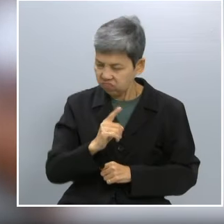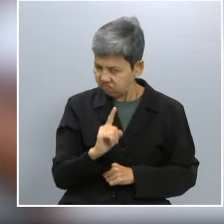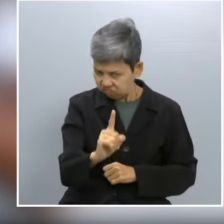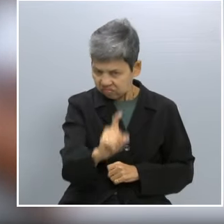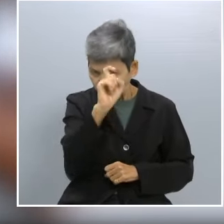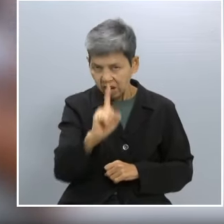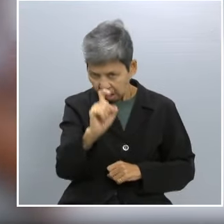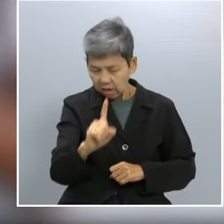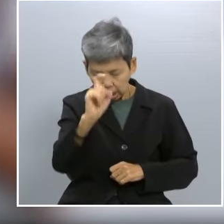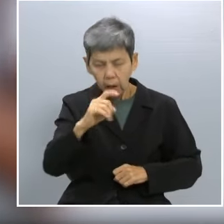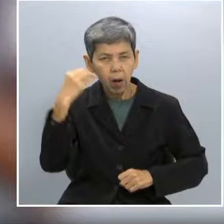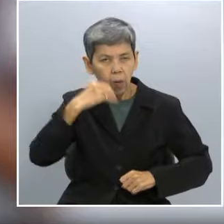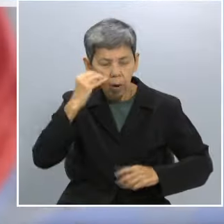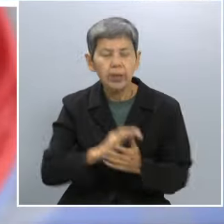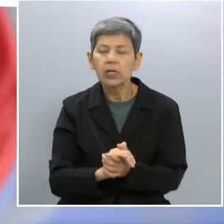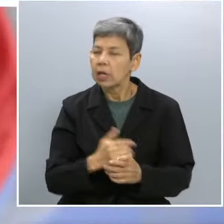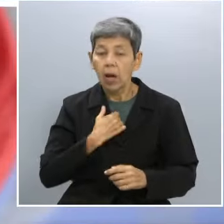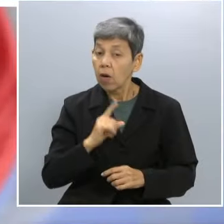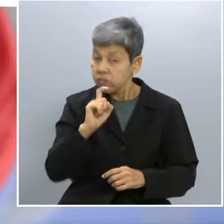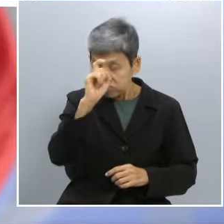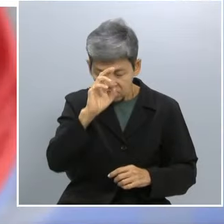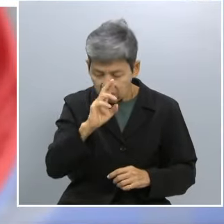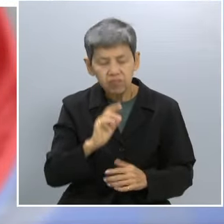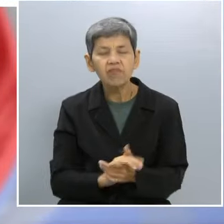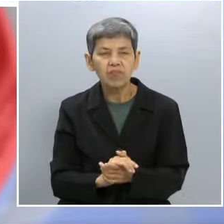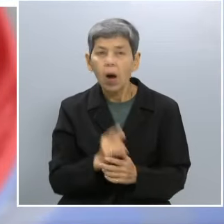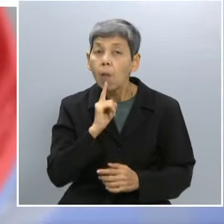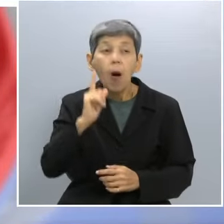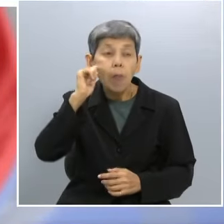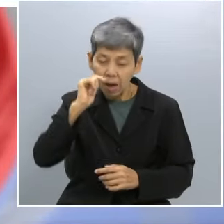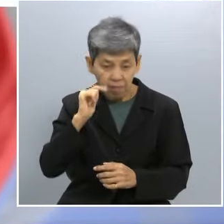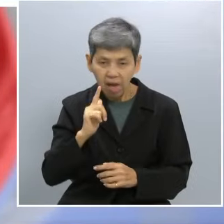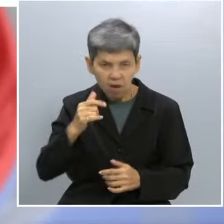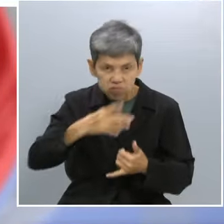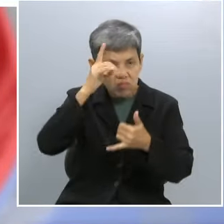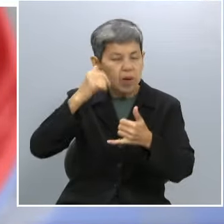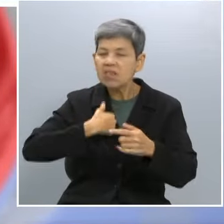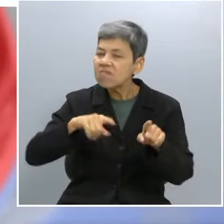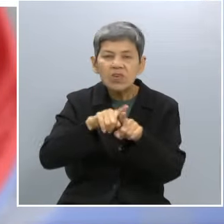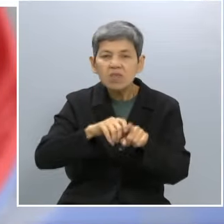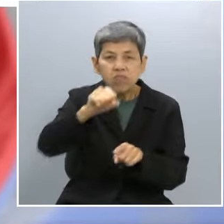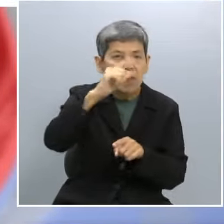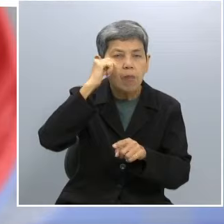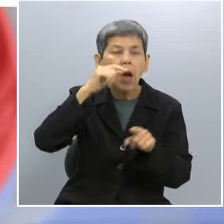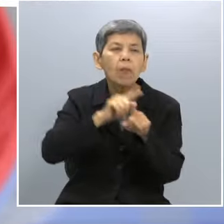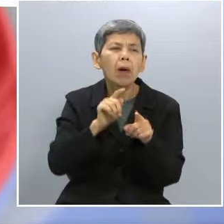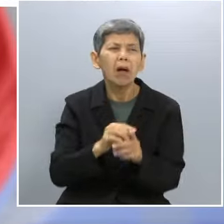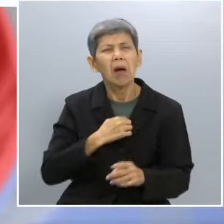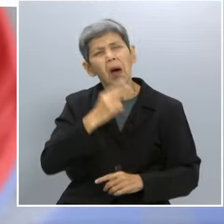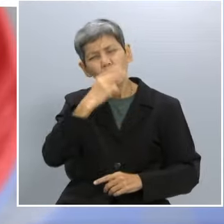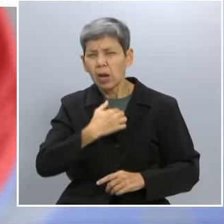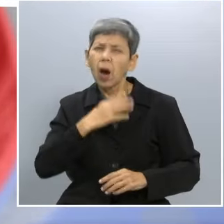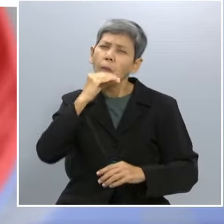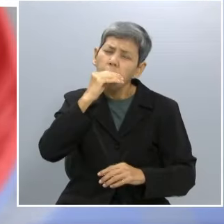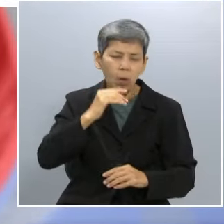ให้ตายถึงจะเขาจะยอมจบกับหนูู่แม่ว่าจะทำแม่เหมือนหนูที่เขาทำแบบนี้อคะเรื่องเวลาหนูพูด